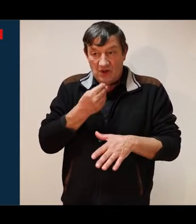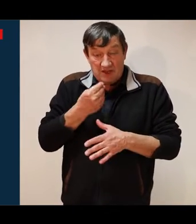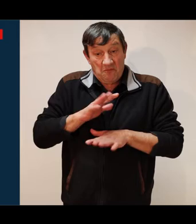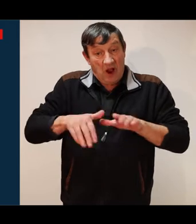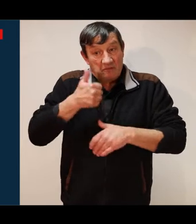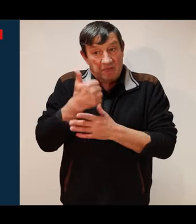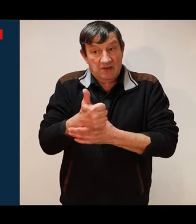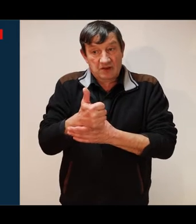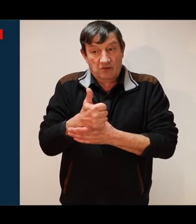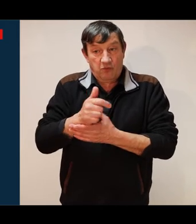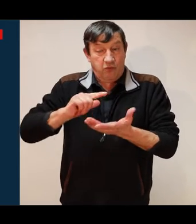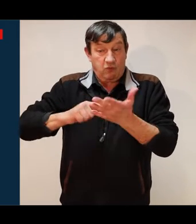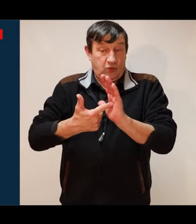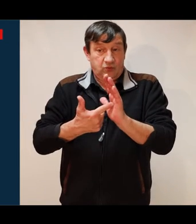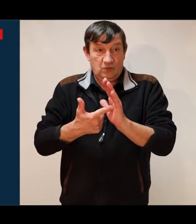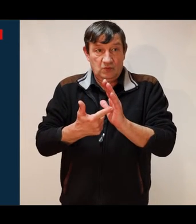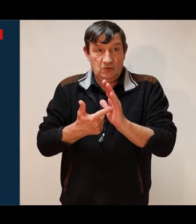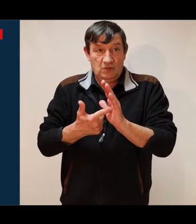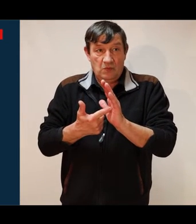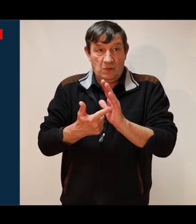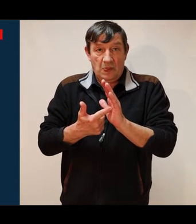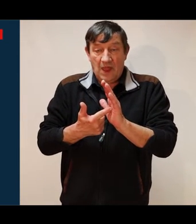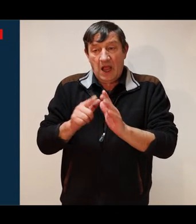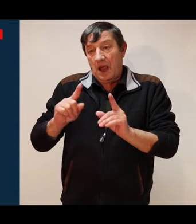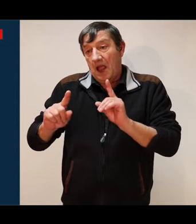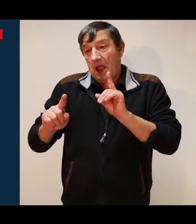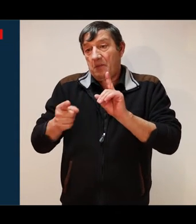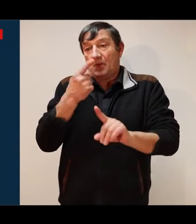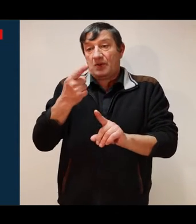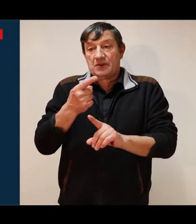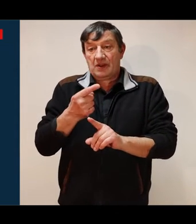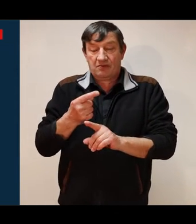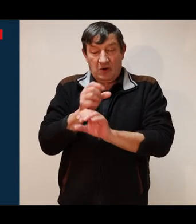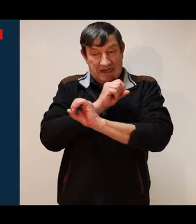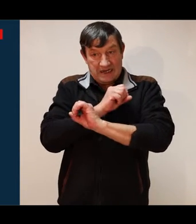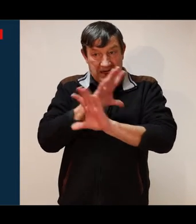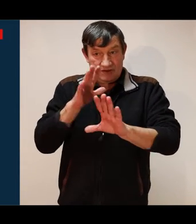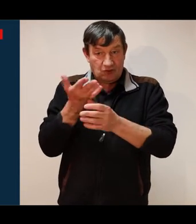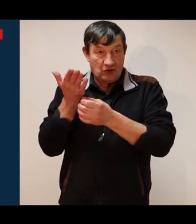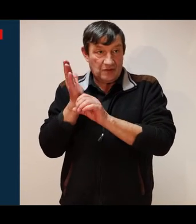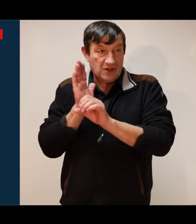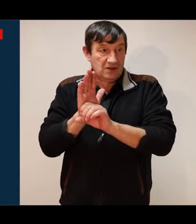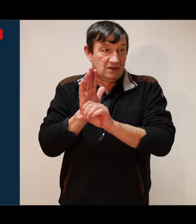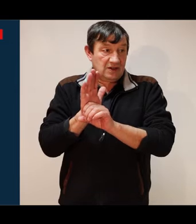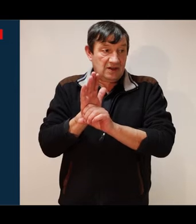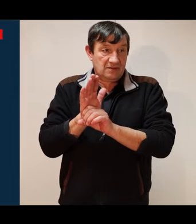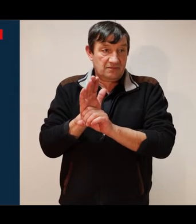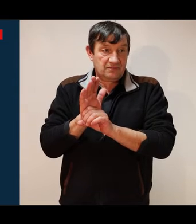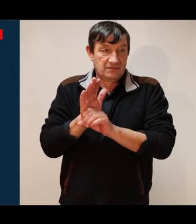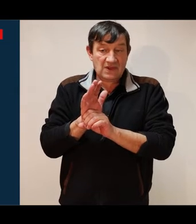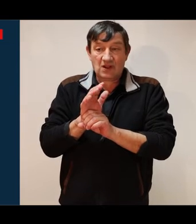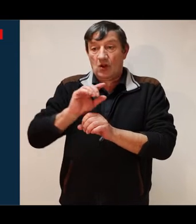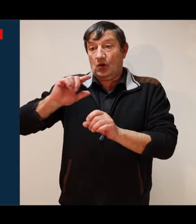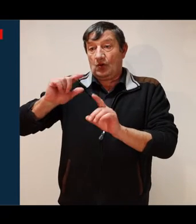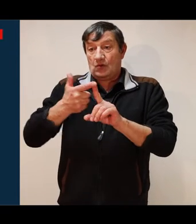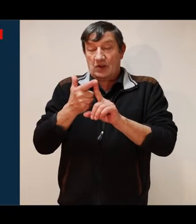qui marche pour la majorité des gens. Donc c'est très important d'être très au clair sur les représentations que l'on a.